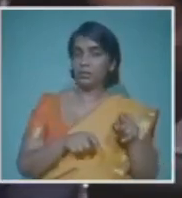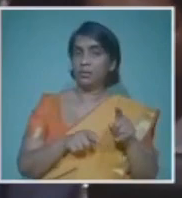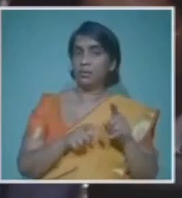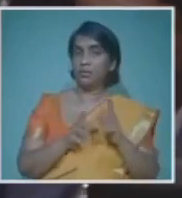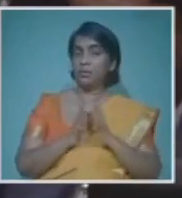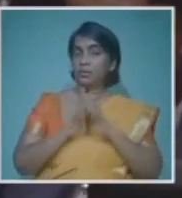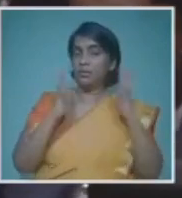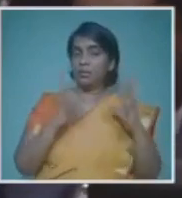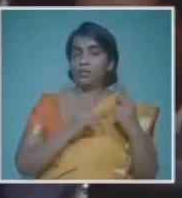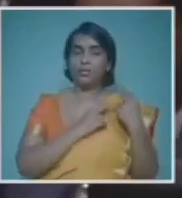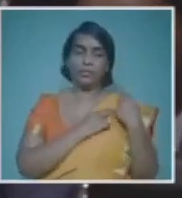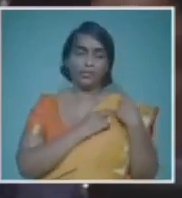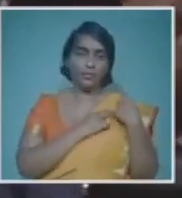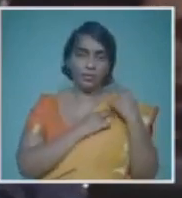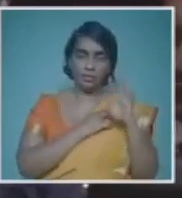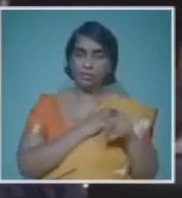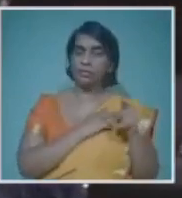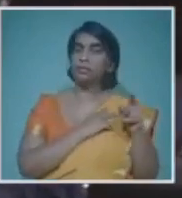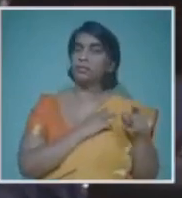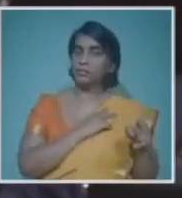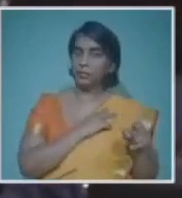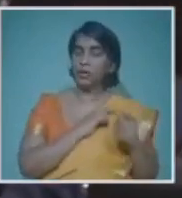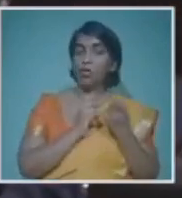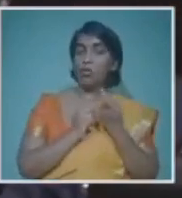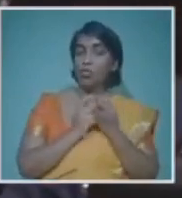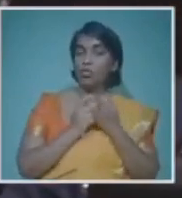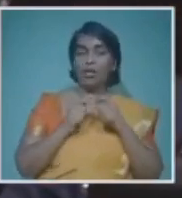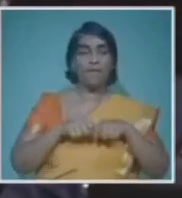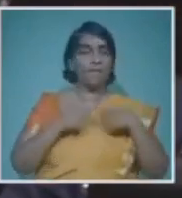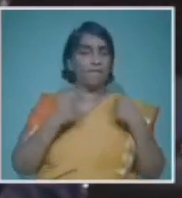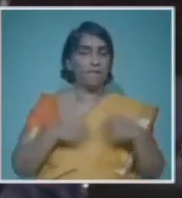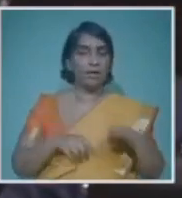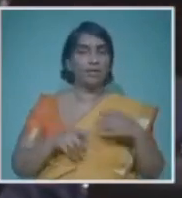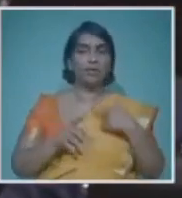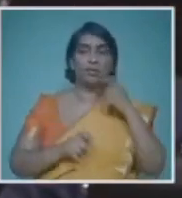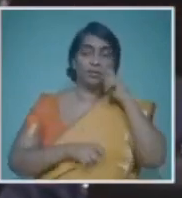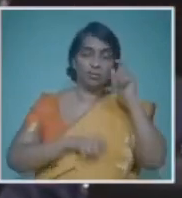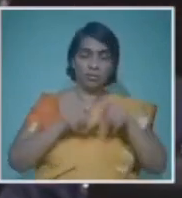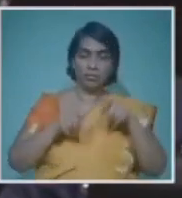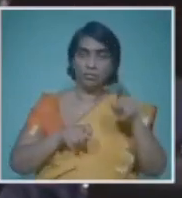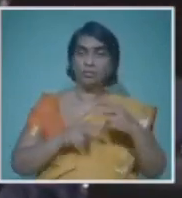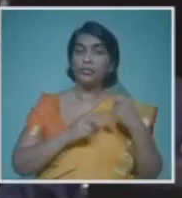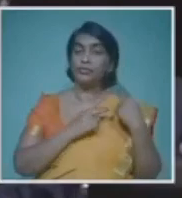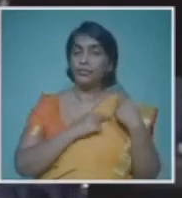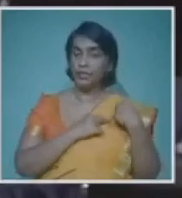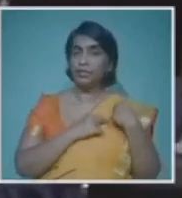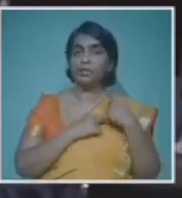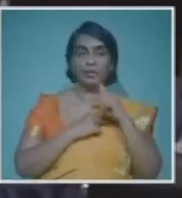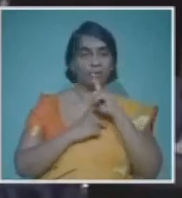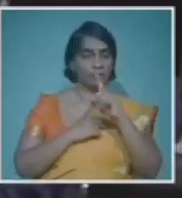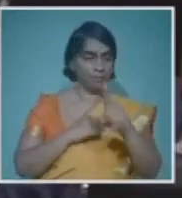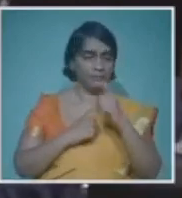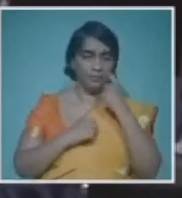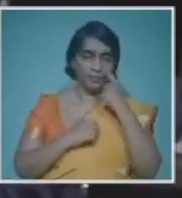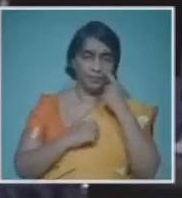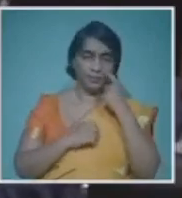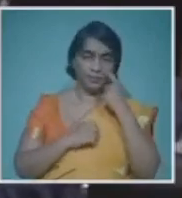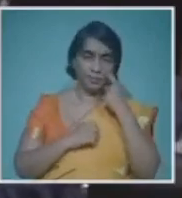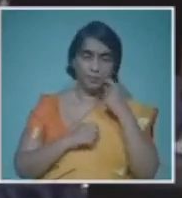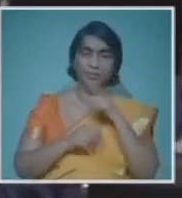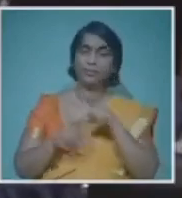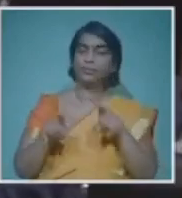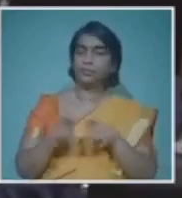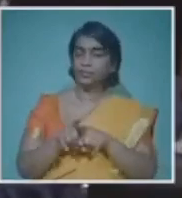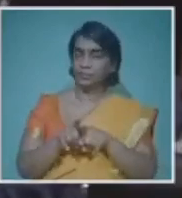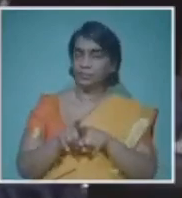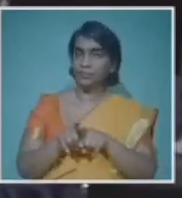විශාල වගකීමක් පැවරෙනවා. මේ මුදල් වියදම් කිරීම සම්බන්ධව ජනතාවට වගකීම ඔවුන් වෙත පැවරෙනවා. ඒ